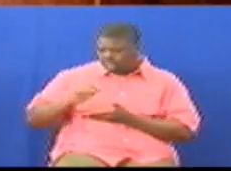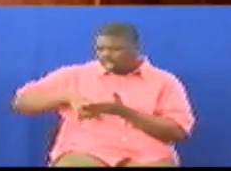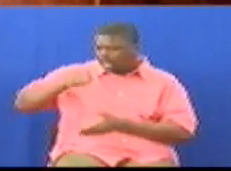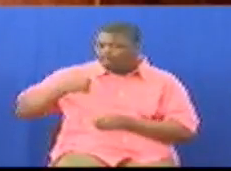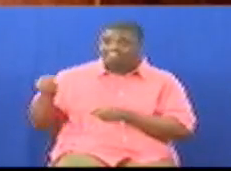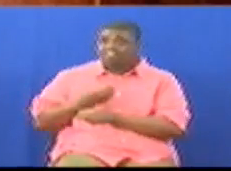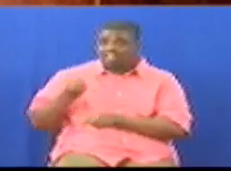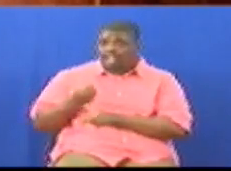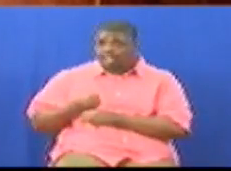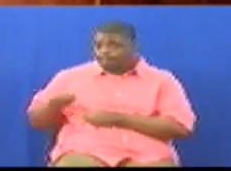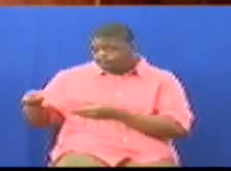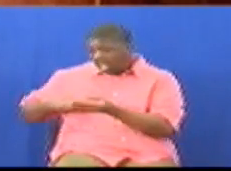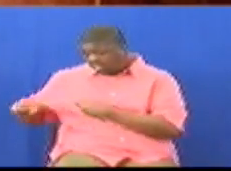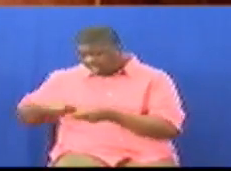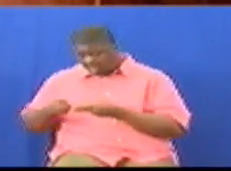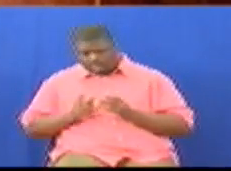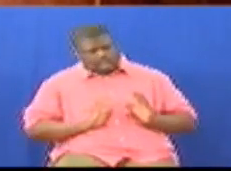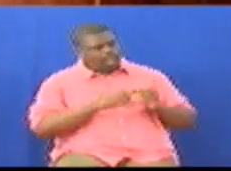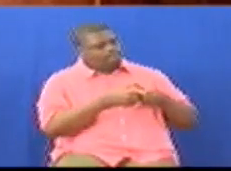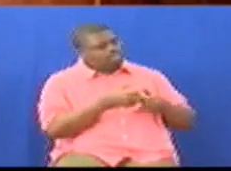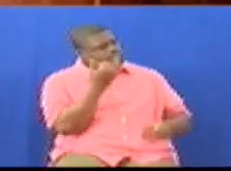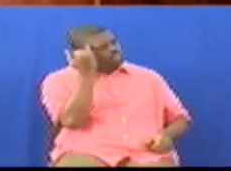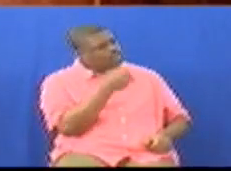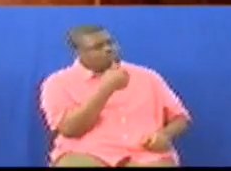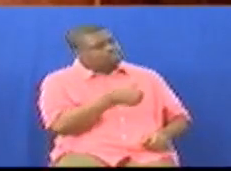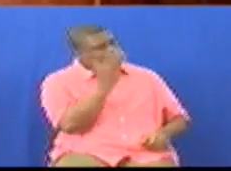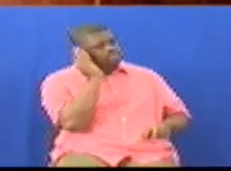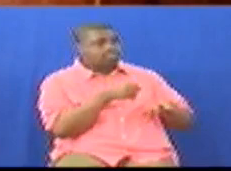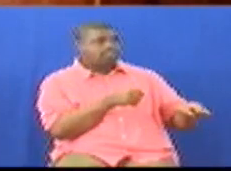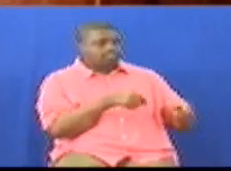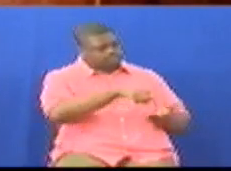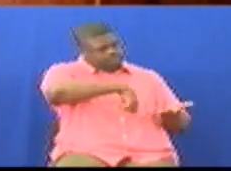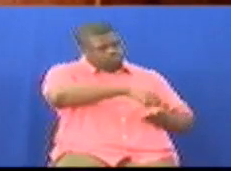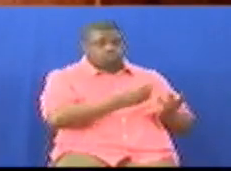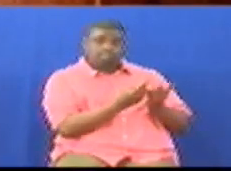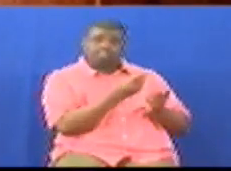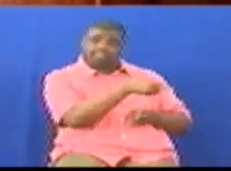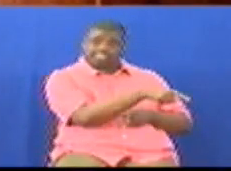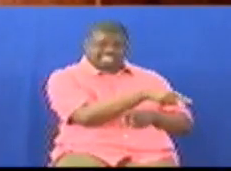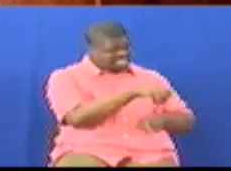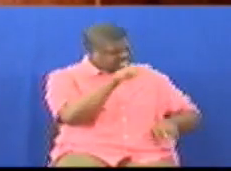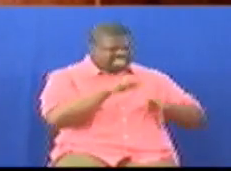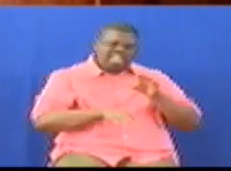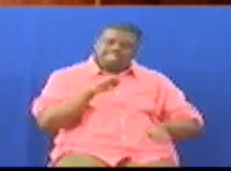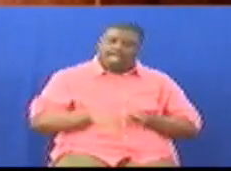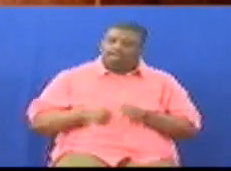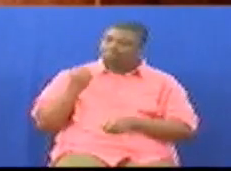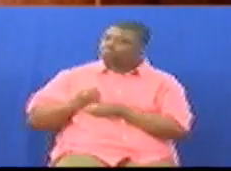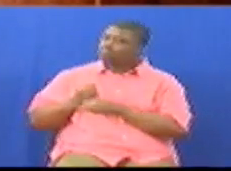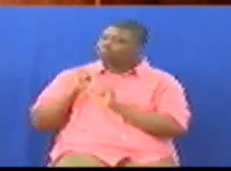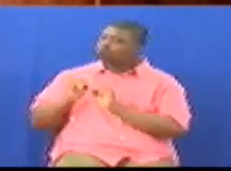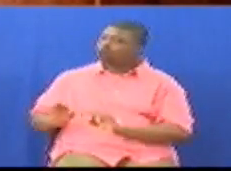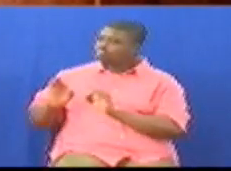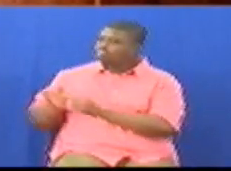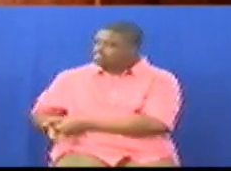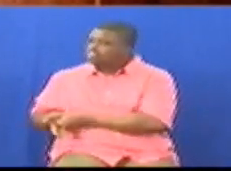mfanyabiashara. Kamati inapongeza serikali kwa kituo cha aina hiyo katika manispaa ya Singida ambacho kinafanya vizuri sana, kwani kimesaidia